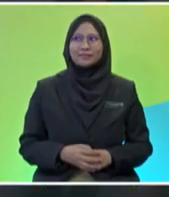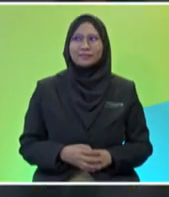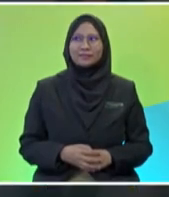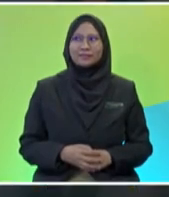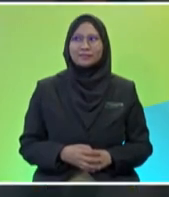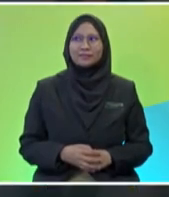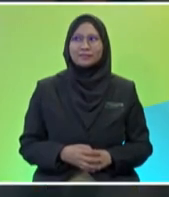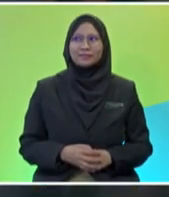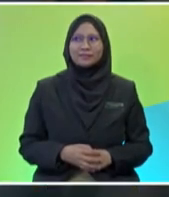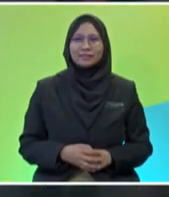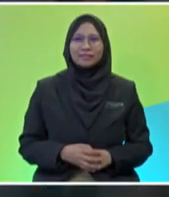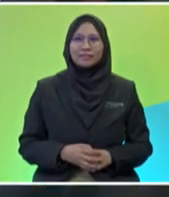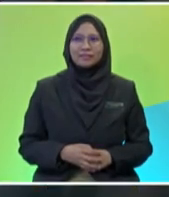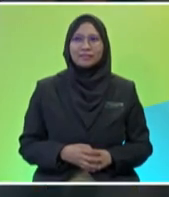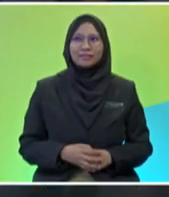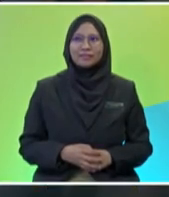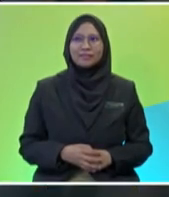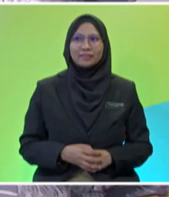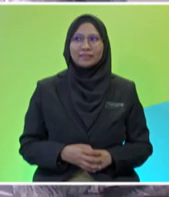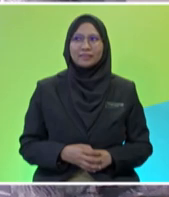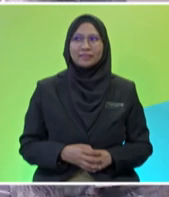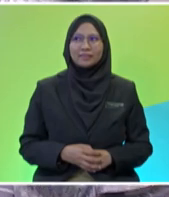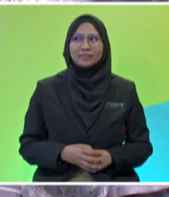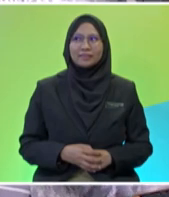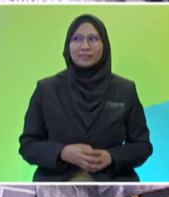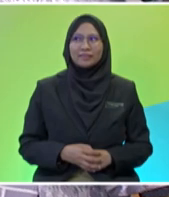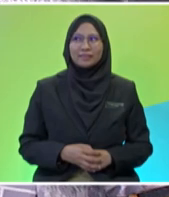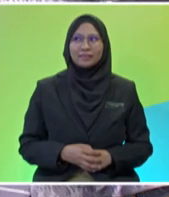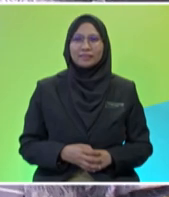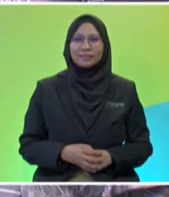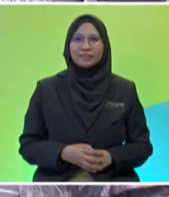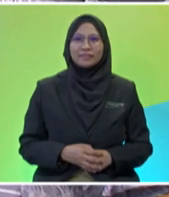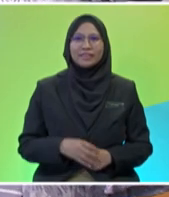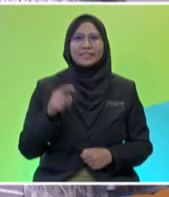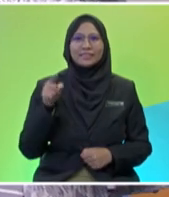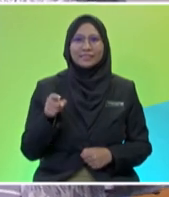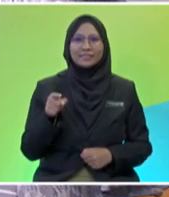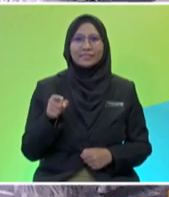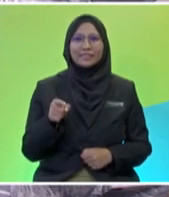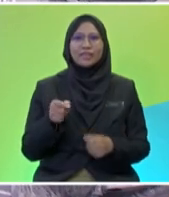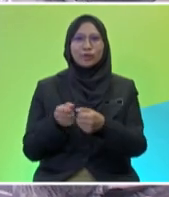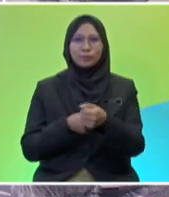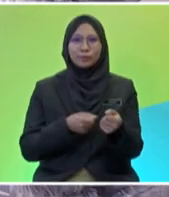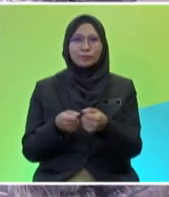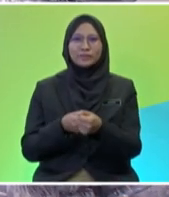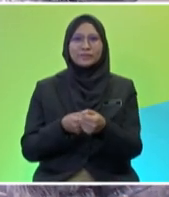ini adalah sebenarnya yang kita akan tahulah salah satu agensi perhimpunan